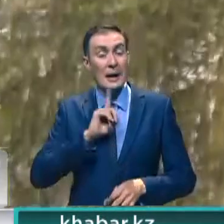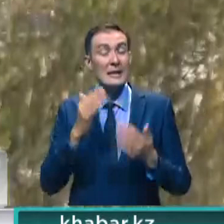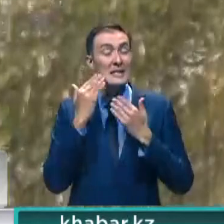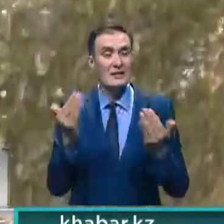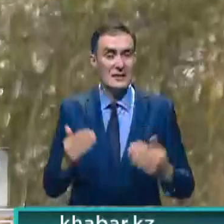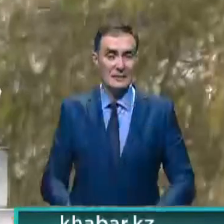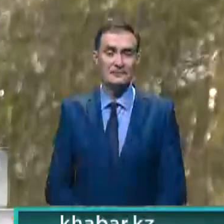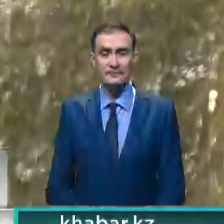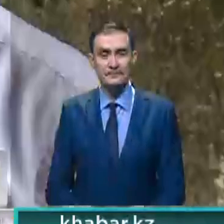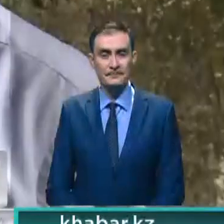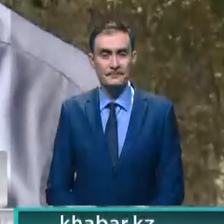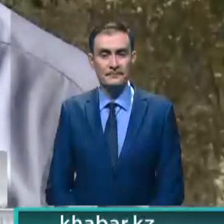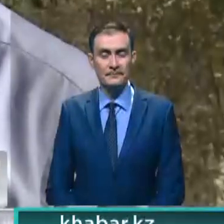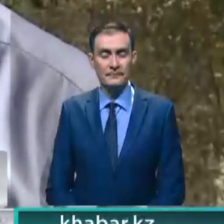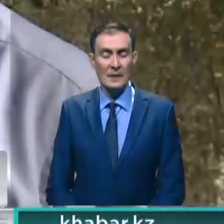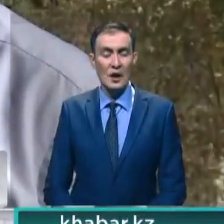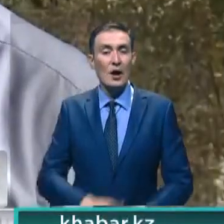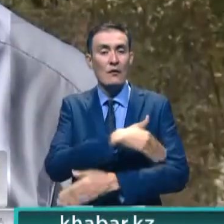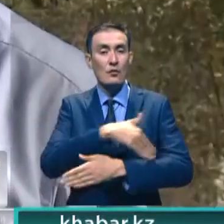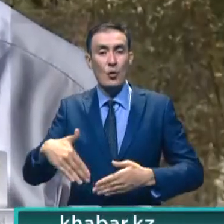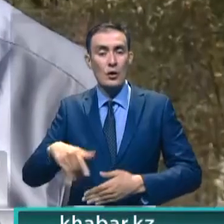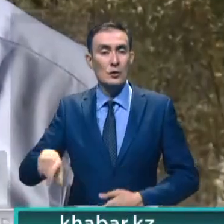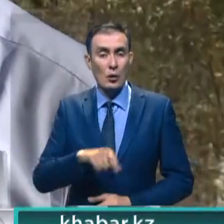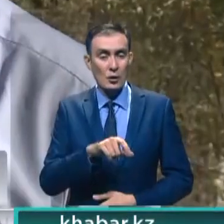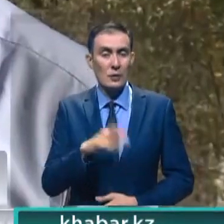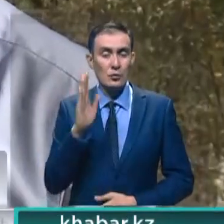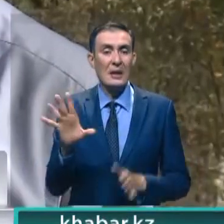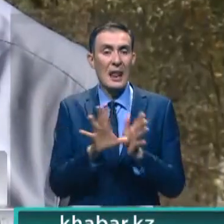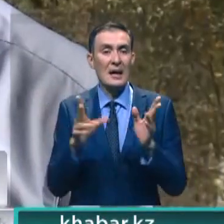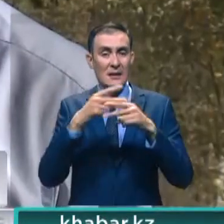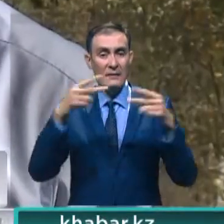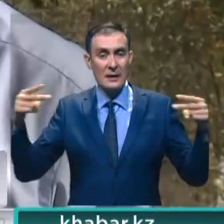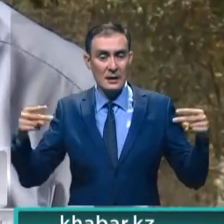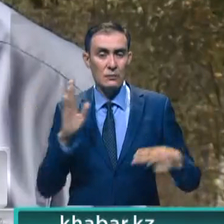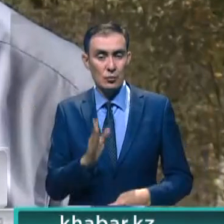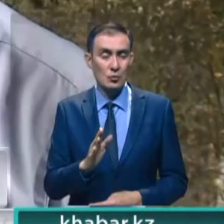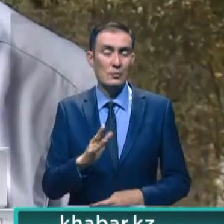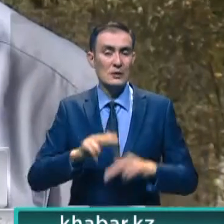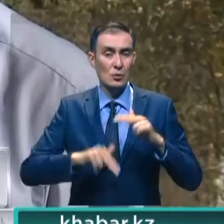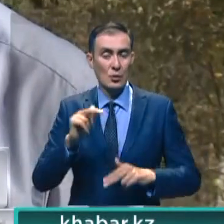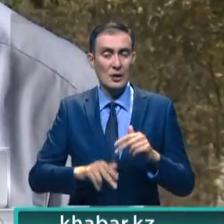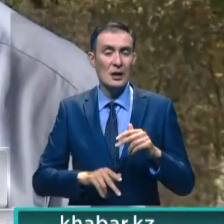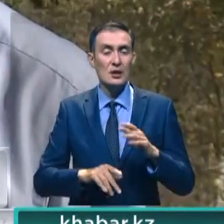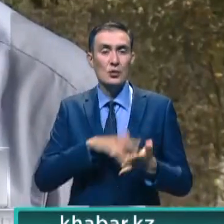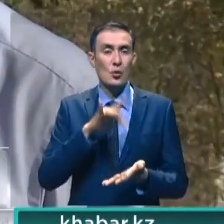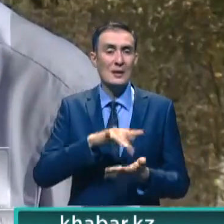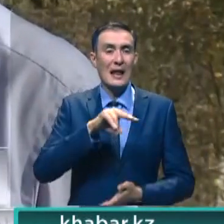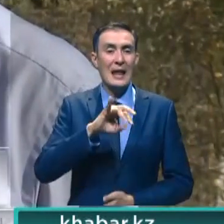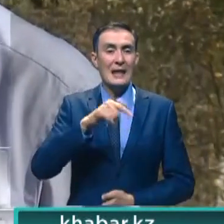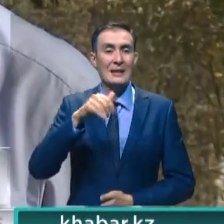неизвестны. Вдоль дороги тянут высоковольтные линии. Высоковольтные линии, начиная с города